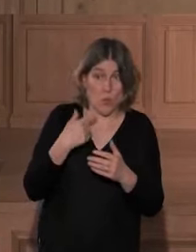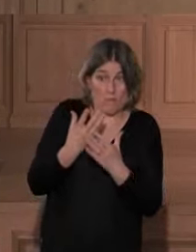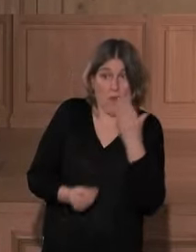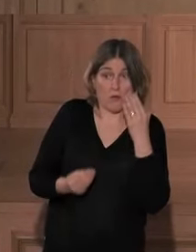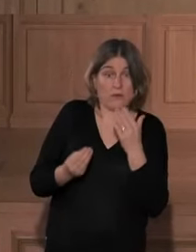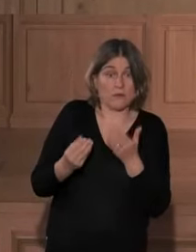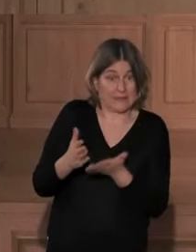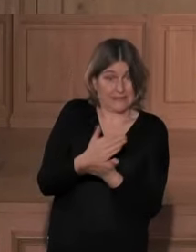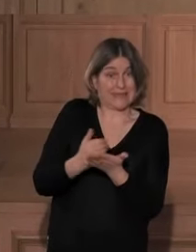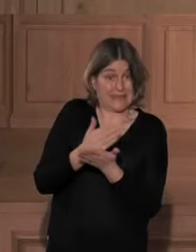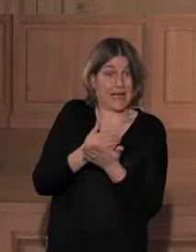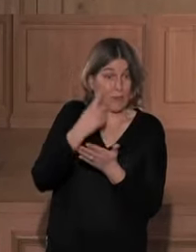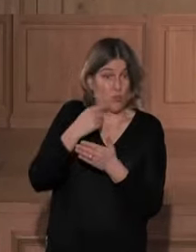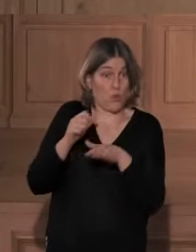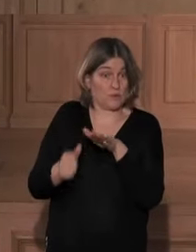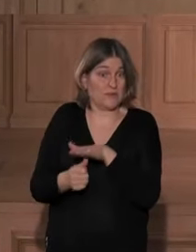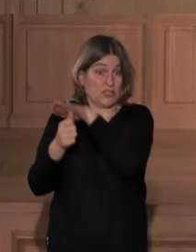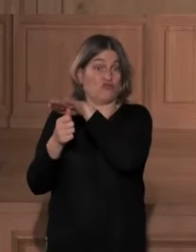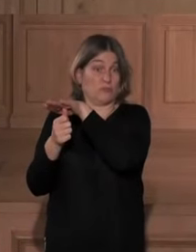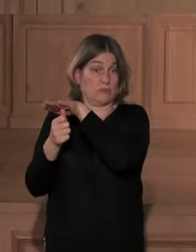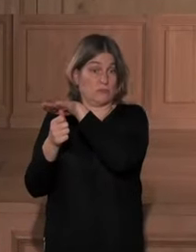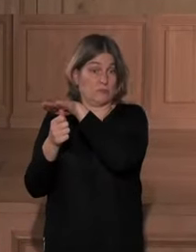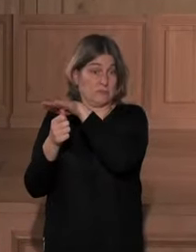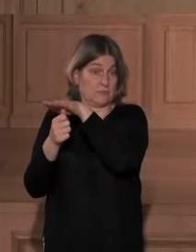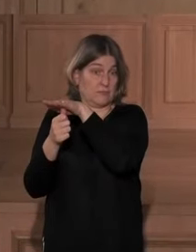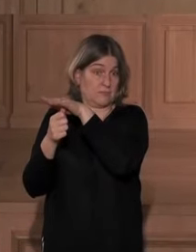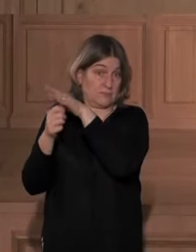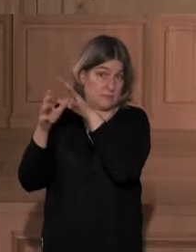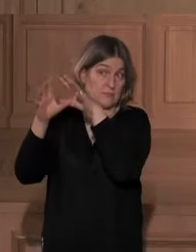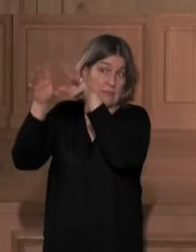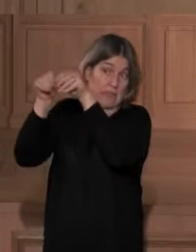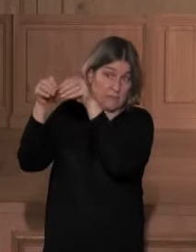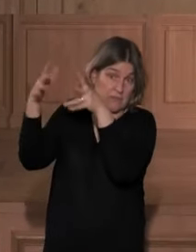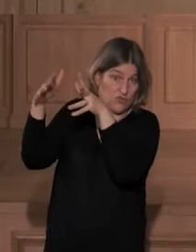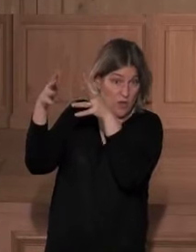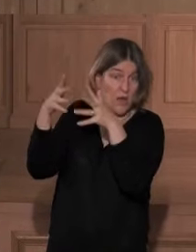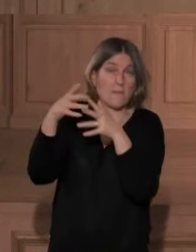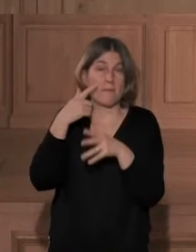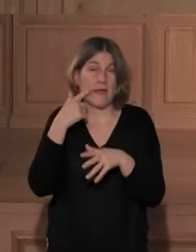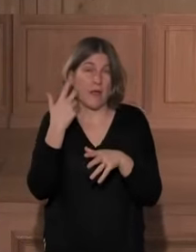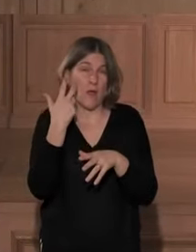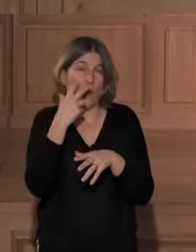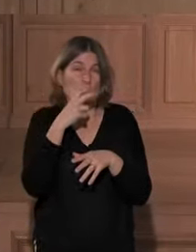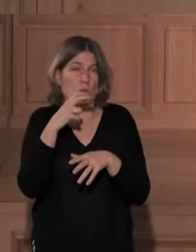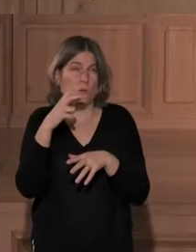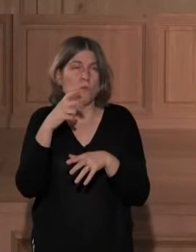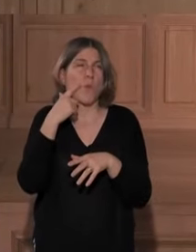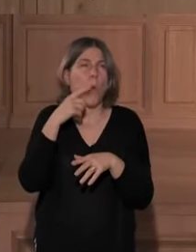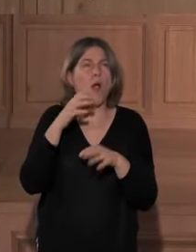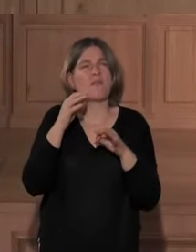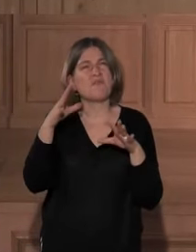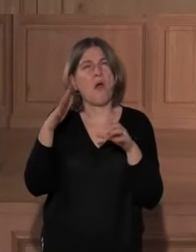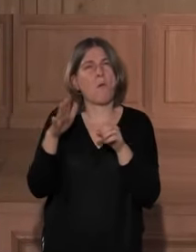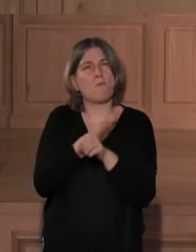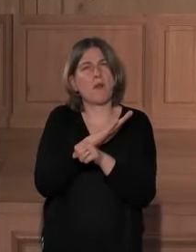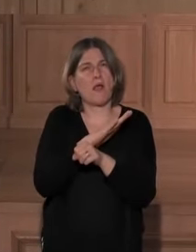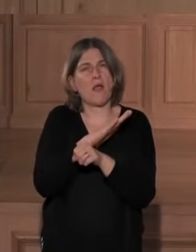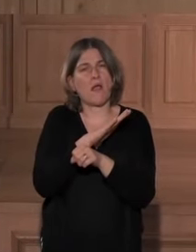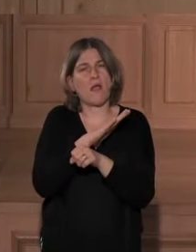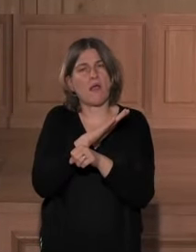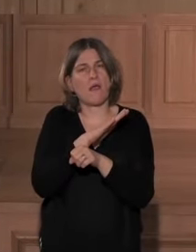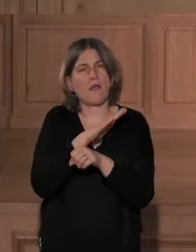du siège. Mais ce n'est pas beaucoup, beaucoup, beaucoup, beaucoup. Ouais, 300 salariés en équivalent temps plein, on doit être à 320